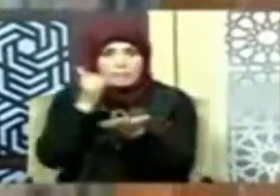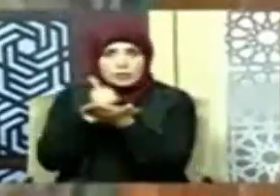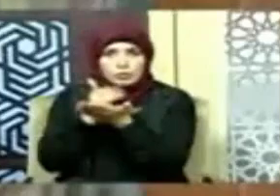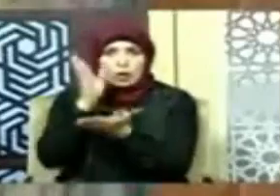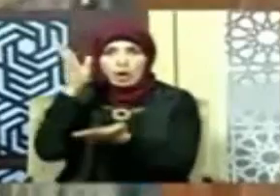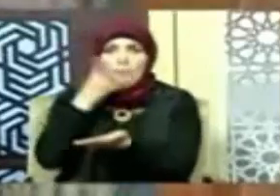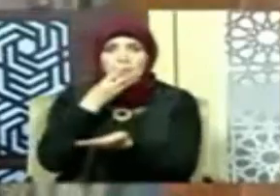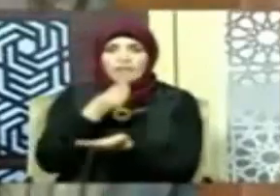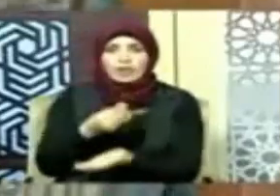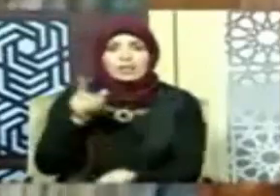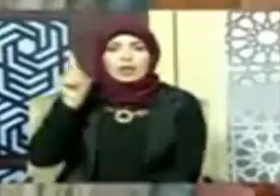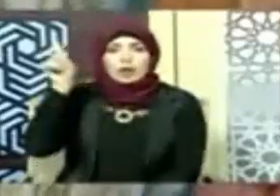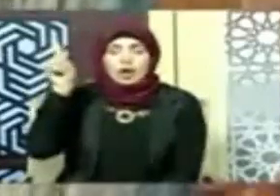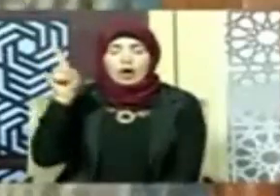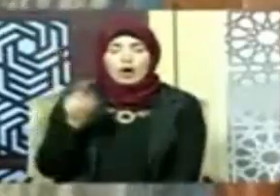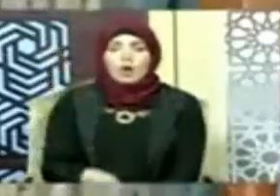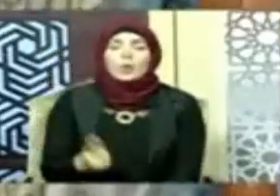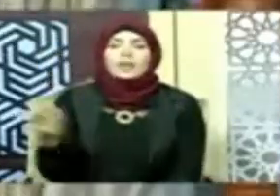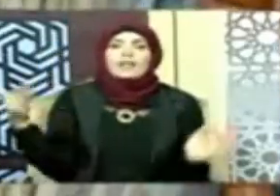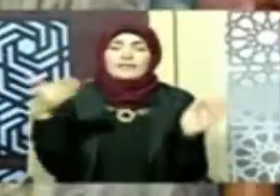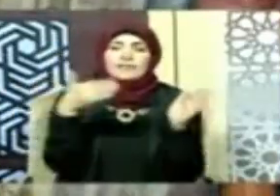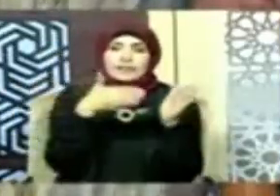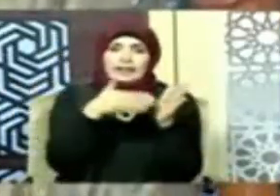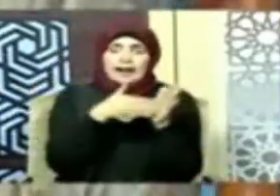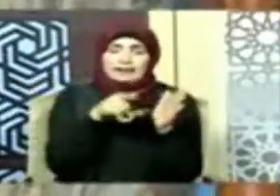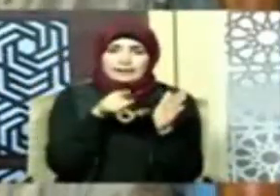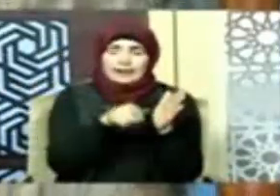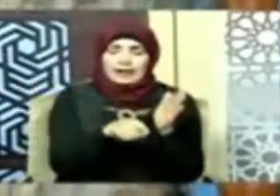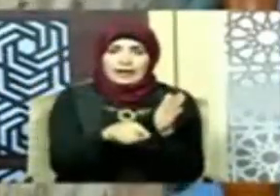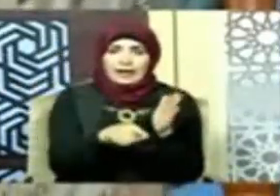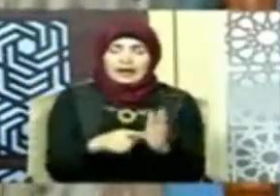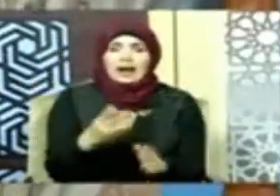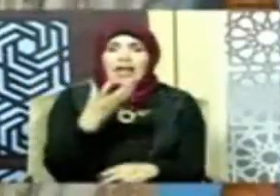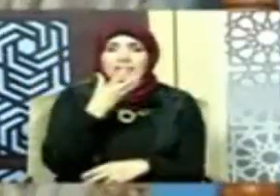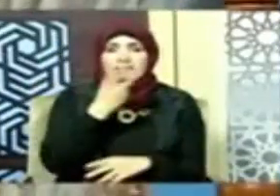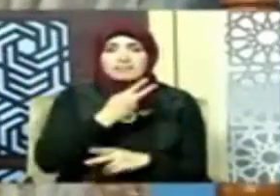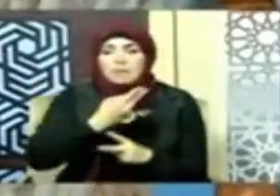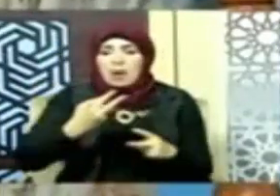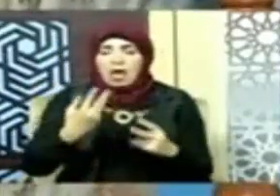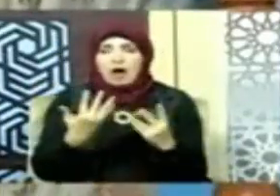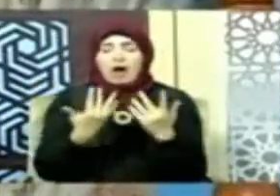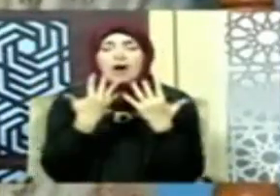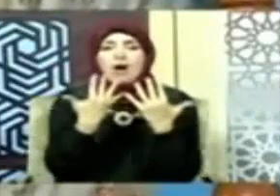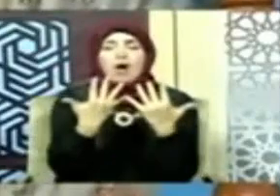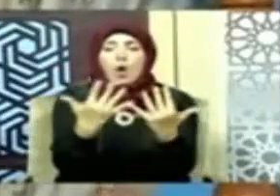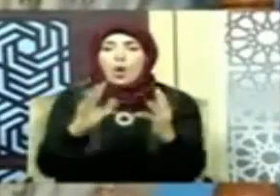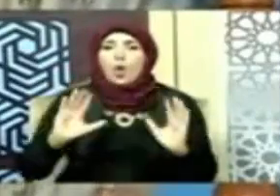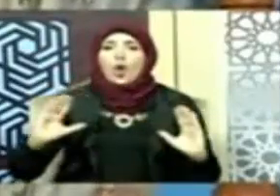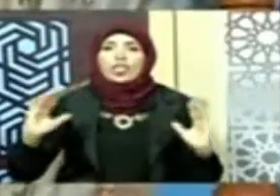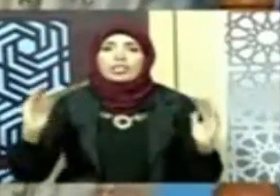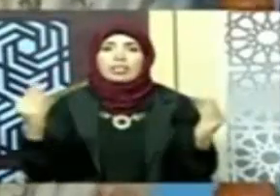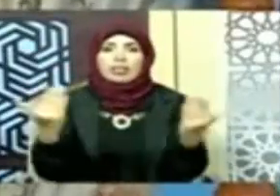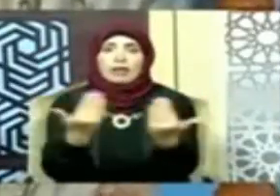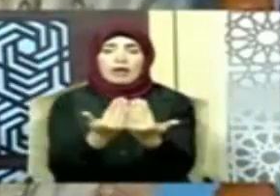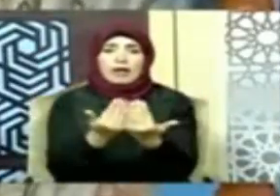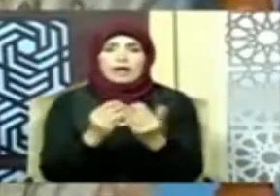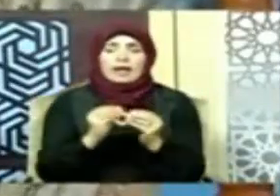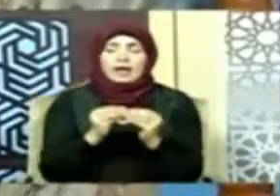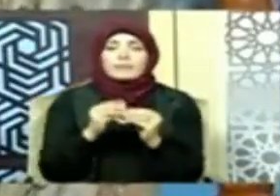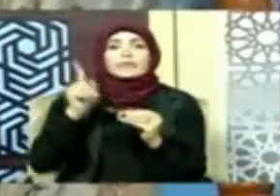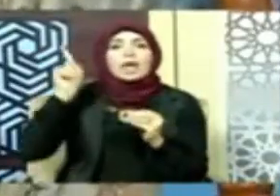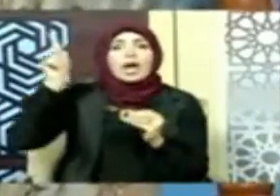وكانت العاقبة: وأحيط بثمره. معنى أحيط: